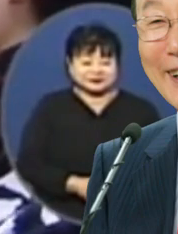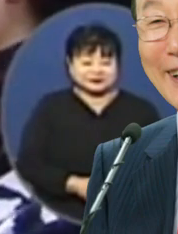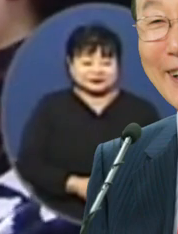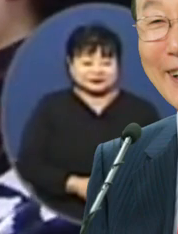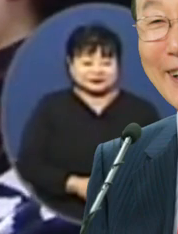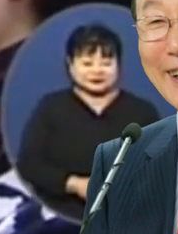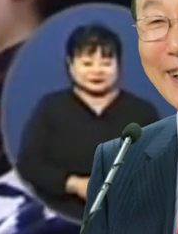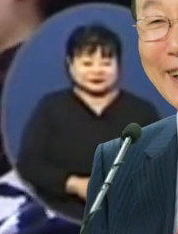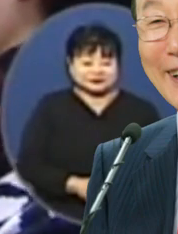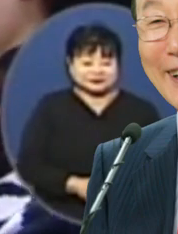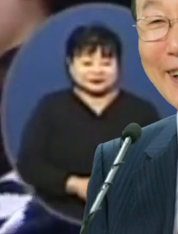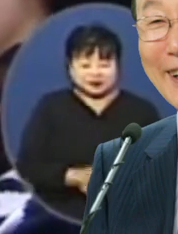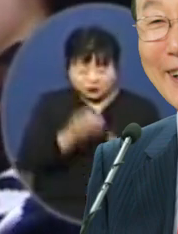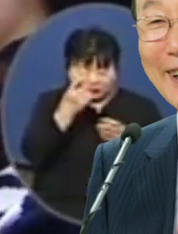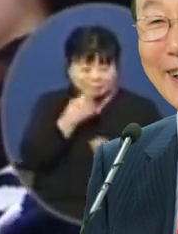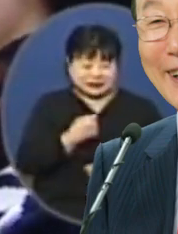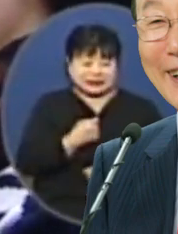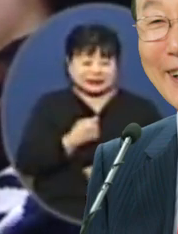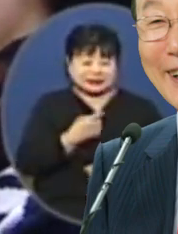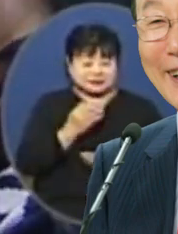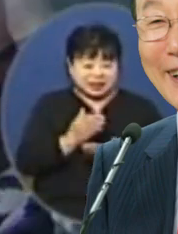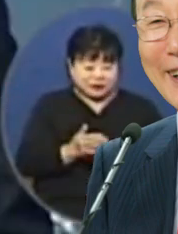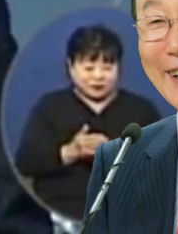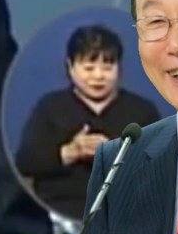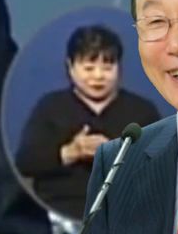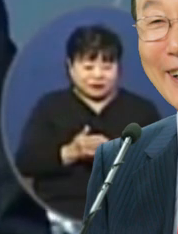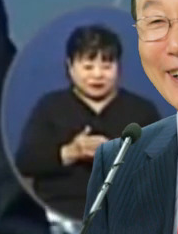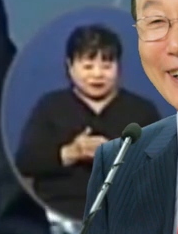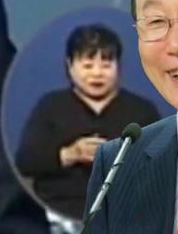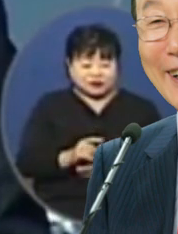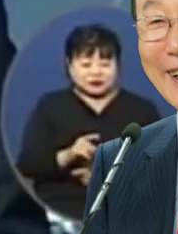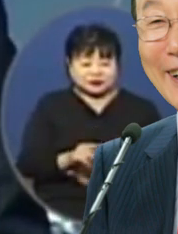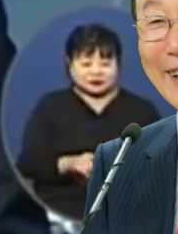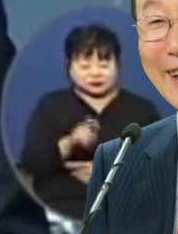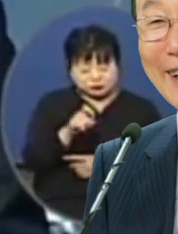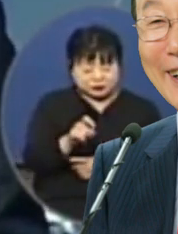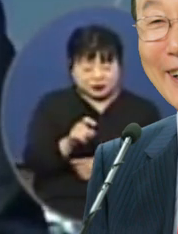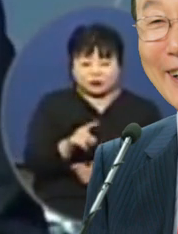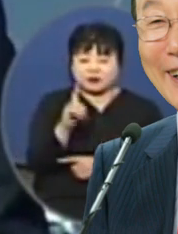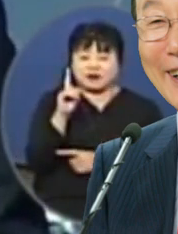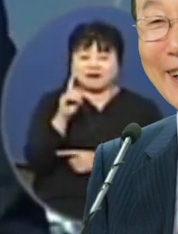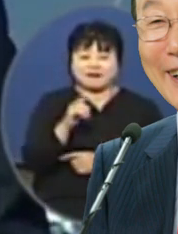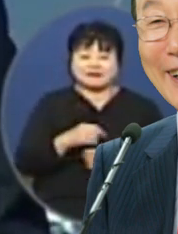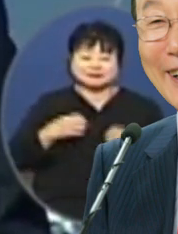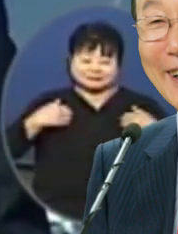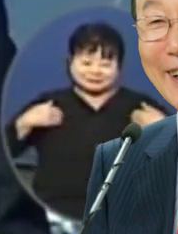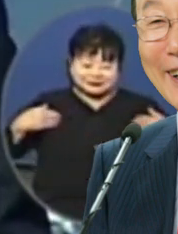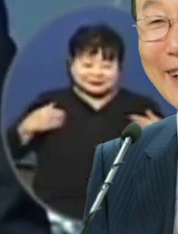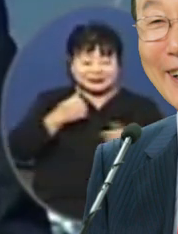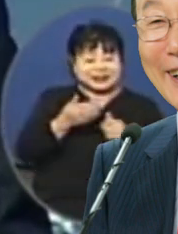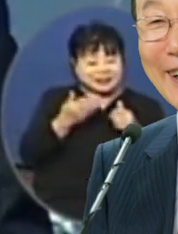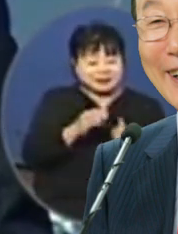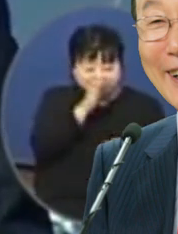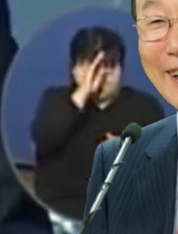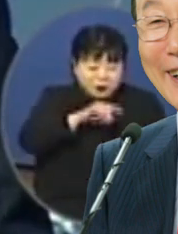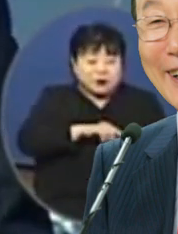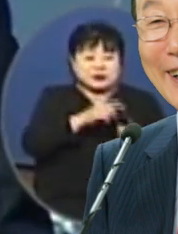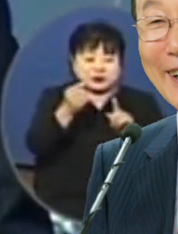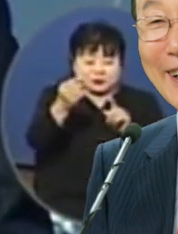그 허리 고통 때문에 늘 고통하지 말고 허리를 쭉 펴세요. 오늘 하나님이 고쳐주신 것입니다.